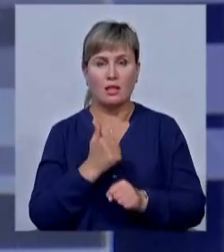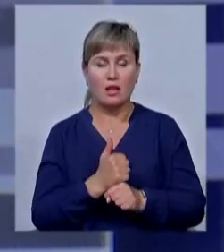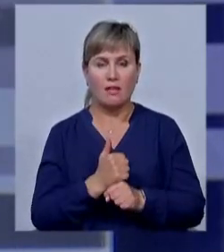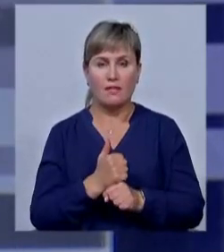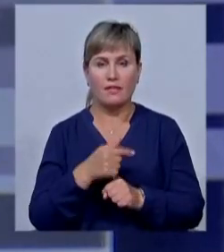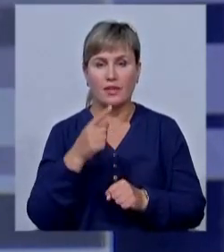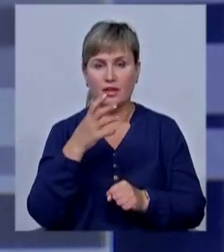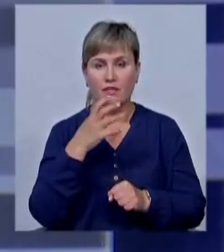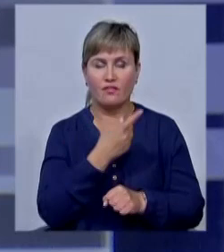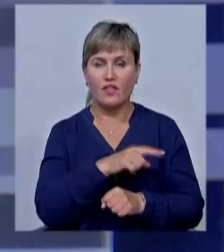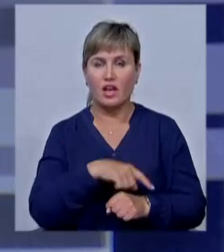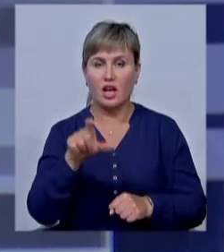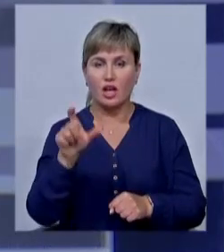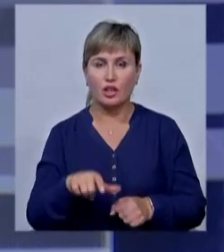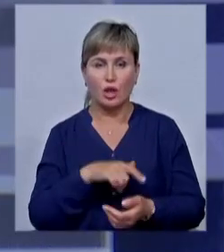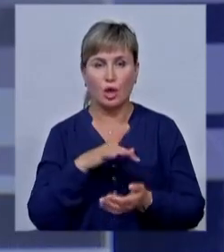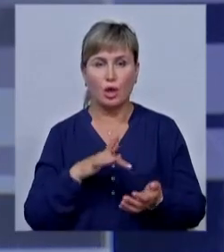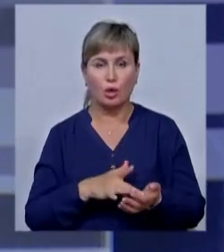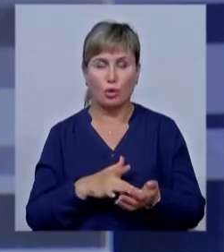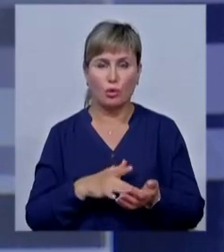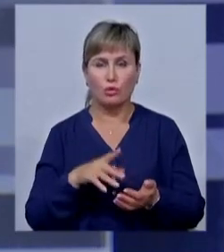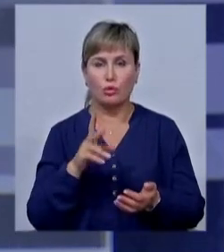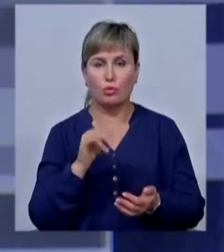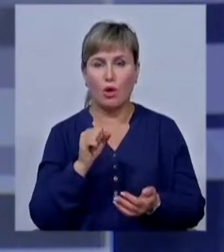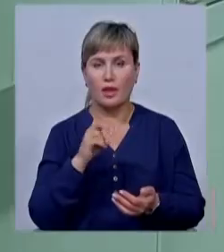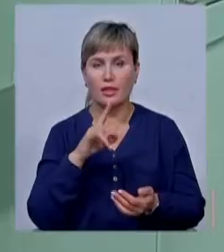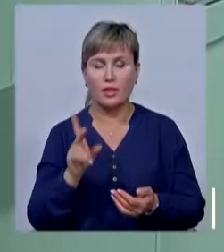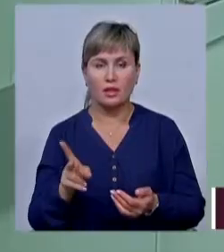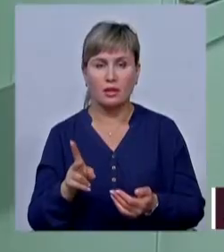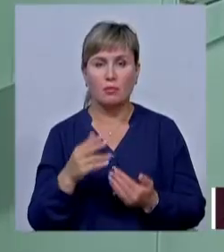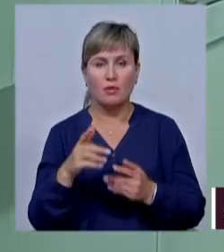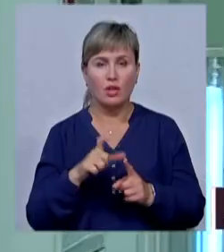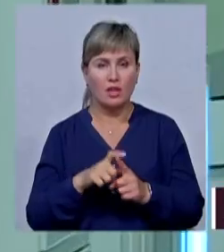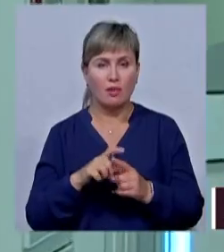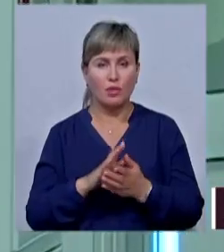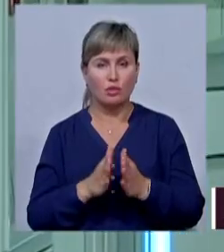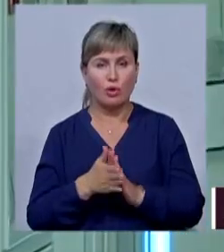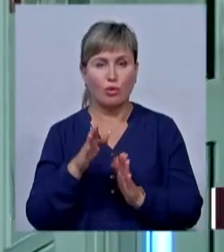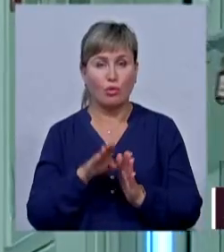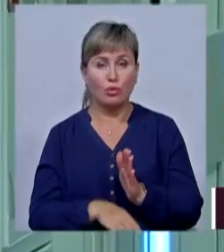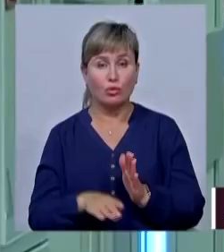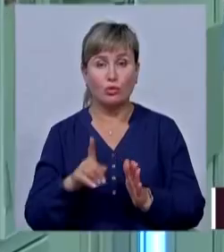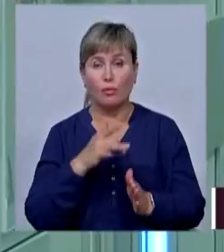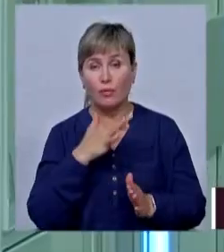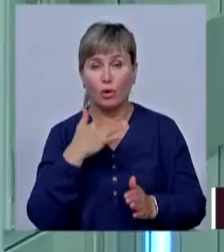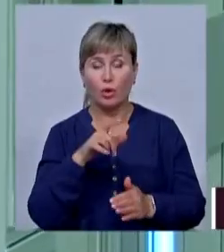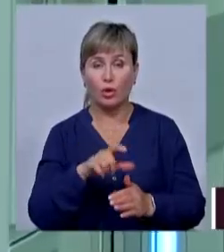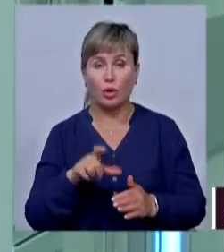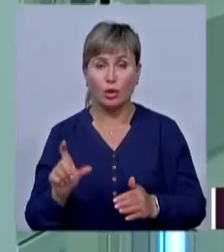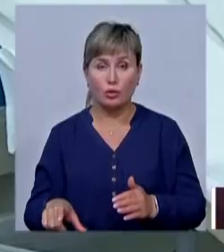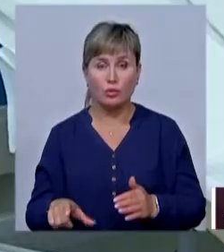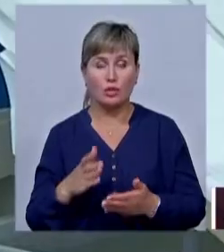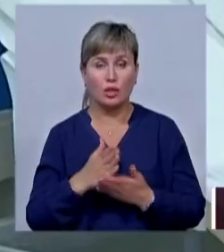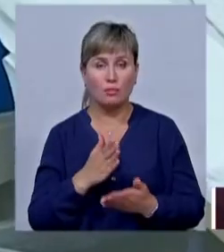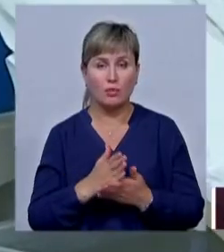внештатный реаниматолог-анестезиолог города Тлеуберды Куандыков. По его словам, ситуацию ухудшает и то, что многие реанимационные пациенты